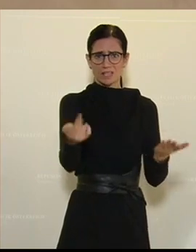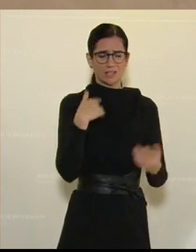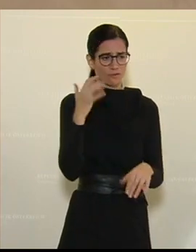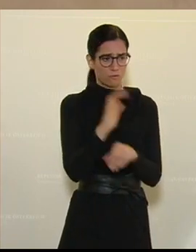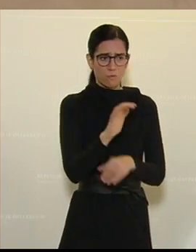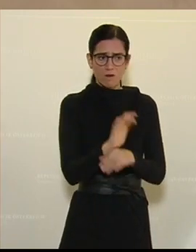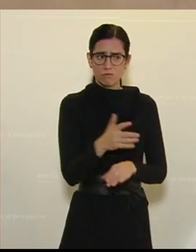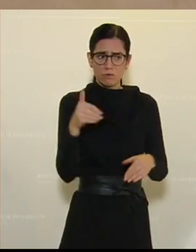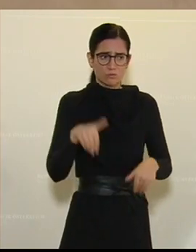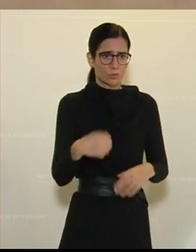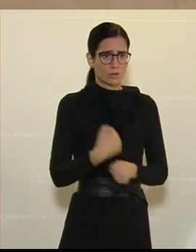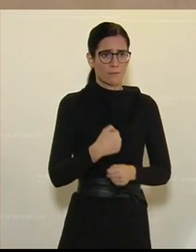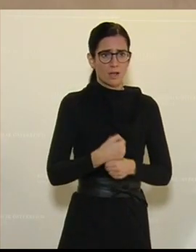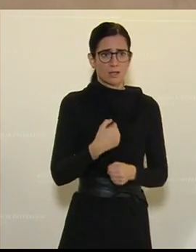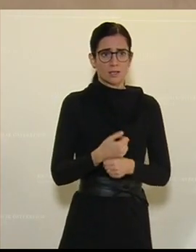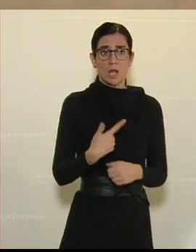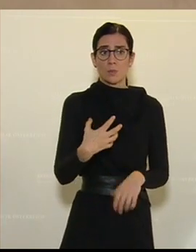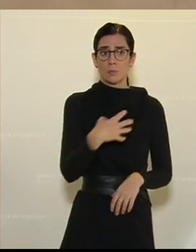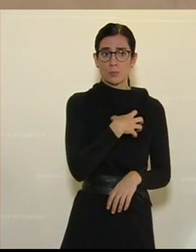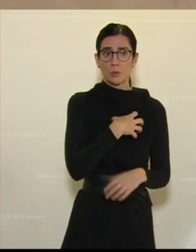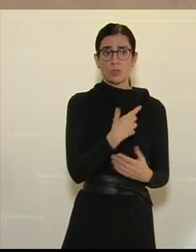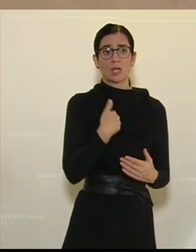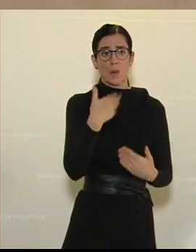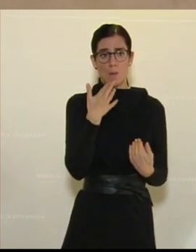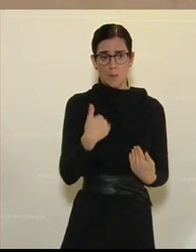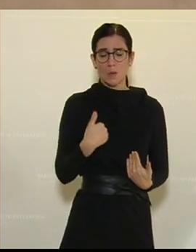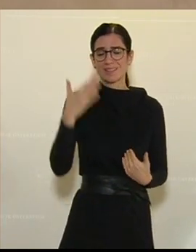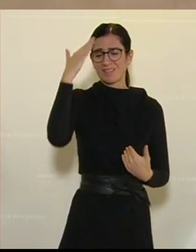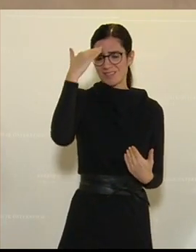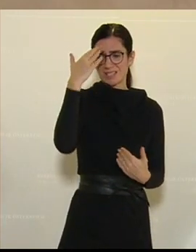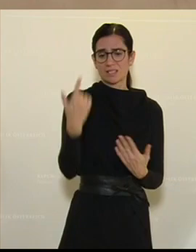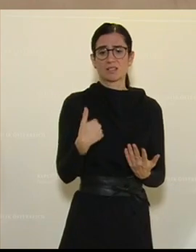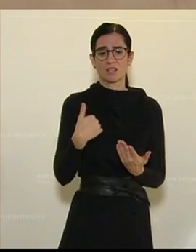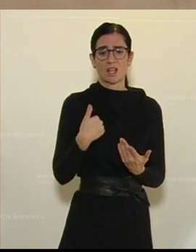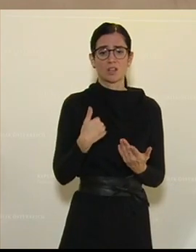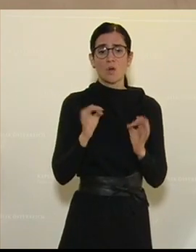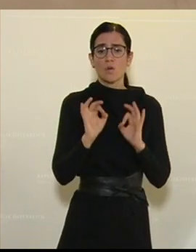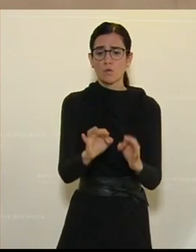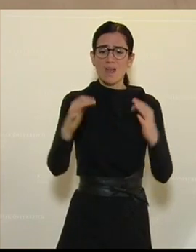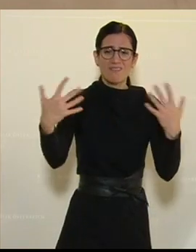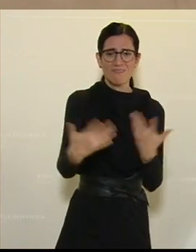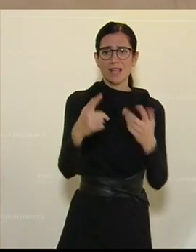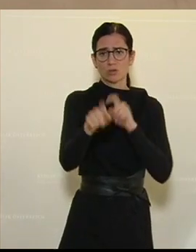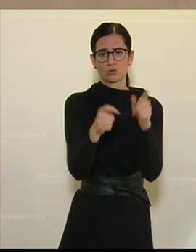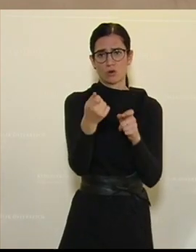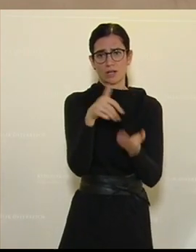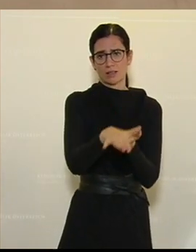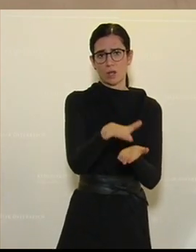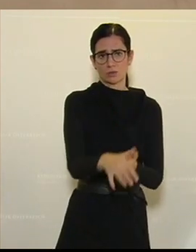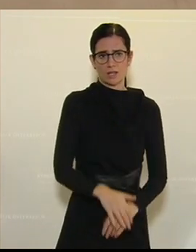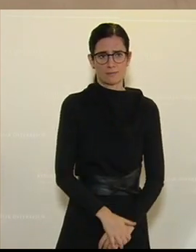Vorwurf kann ich Ihnen nicht ersparen. Der Bürger möchte wissen, wofür seine Steuermittel verwendet